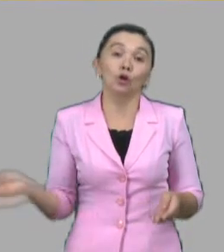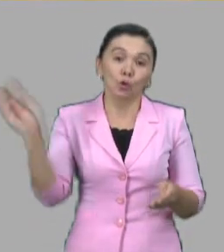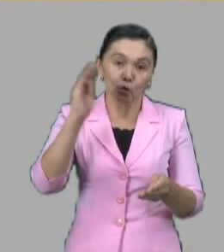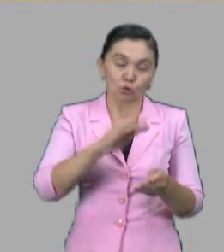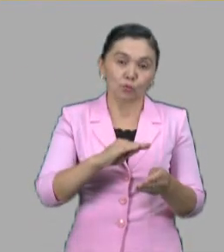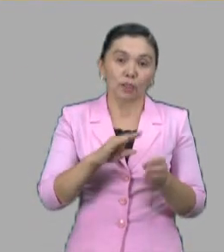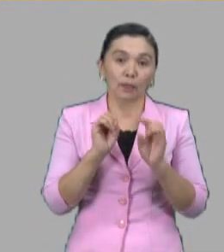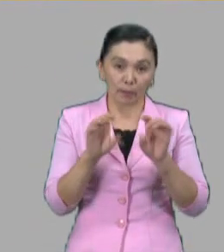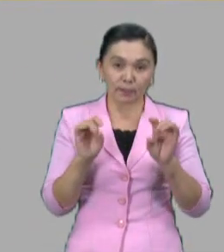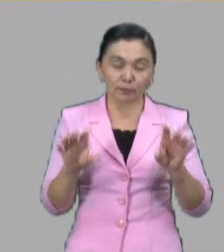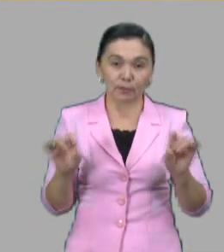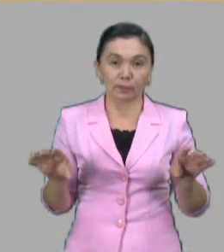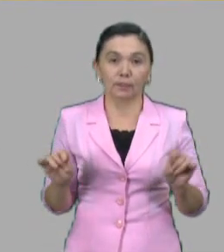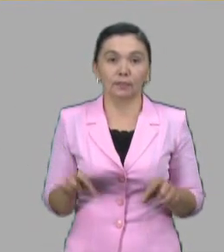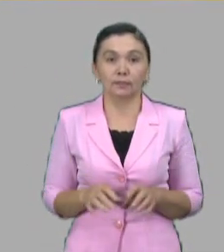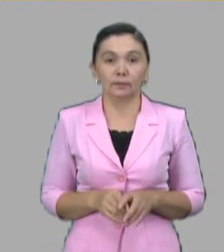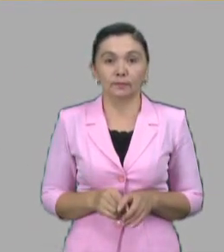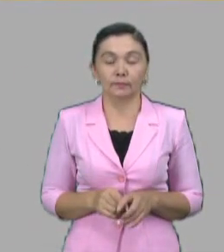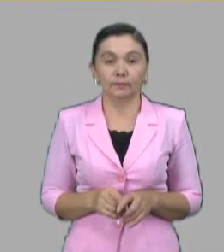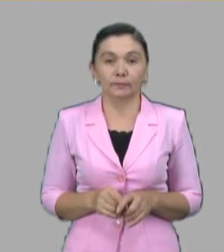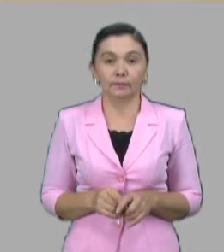Кошумчалап айтып бергиле.